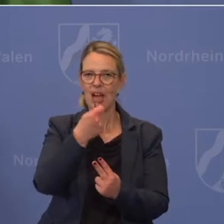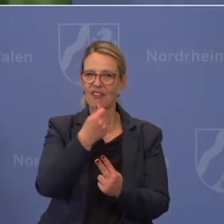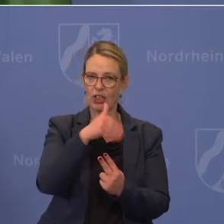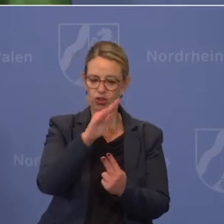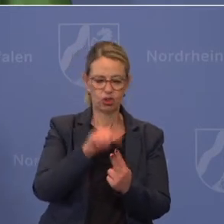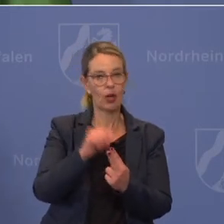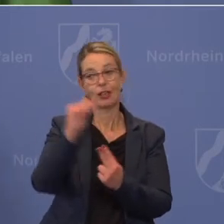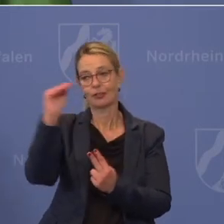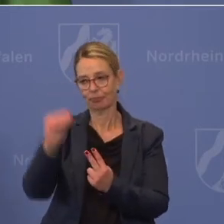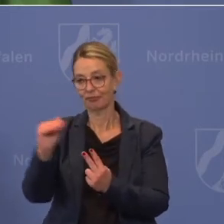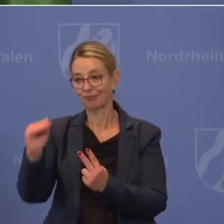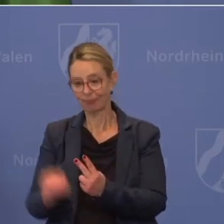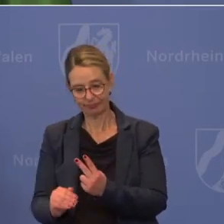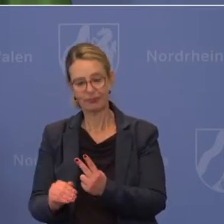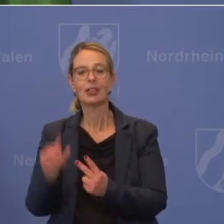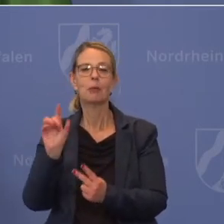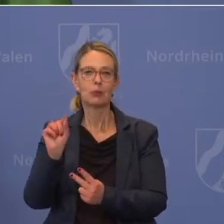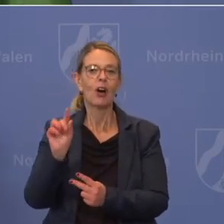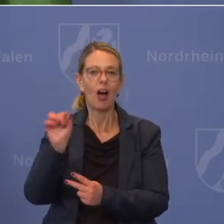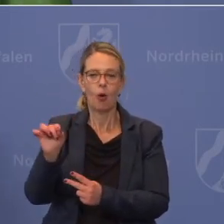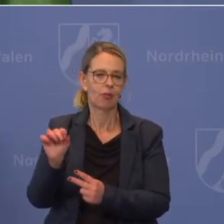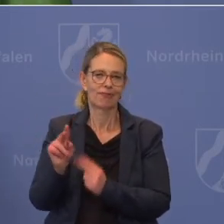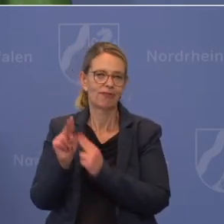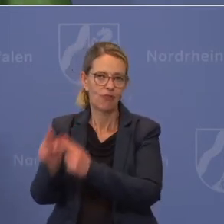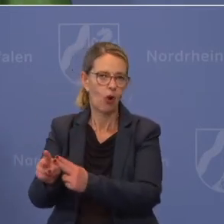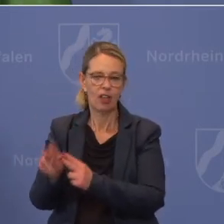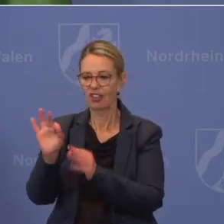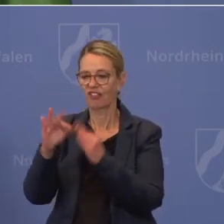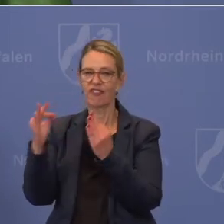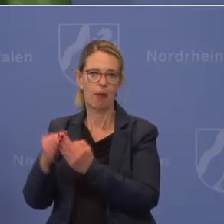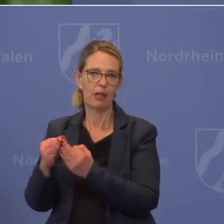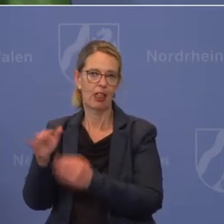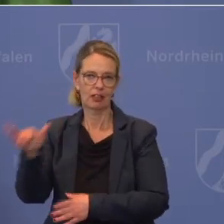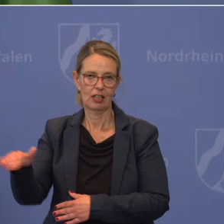Dies kommt ebenfalls den Familien zugute